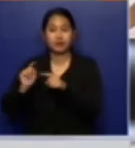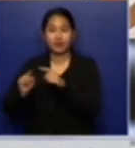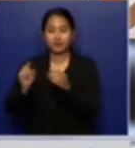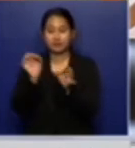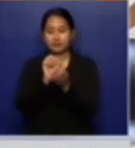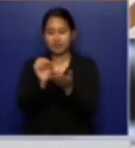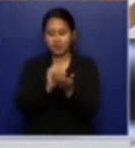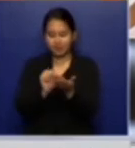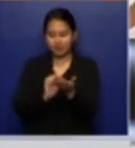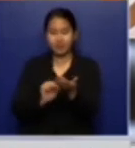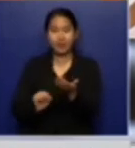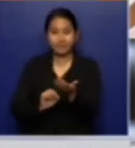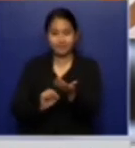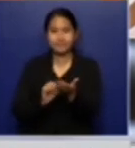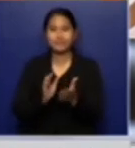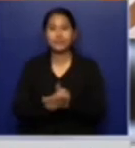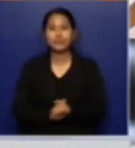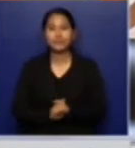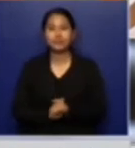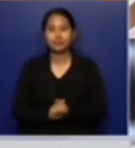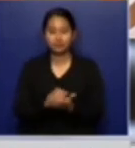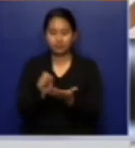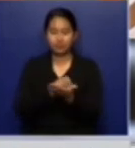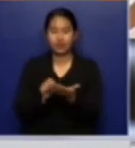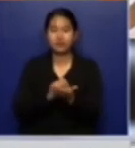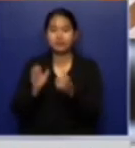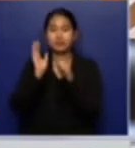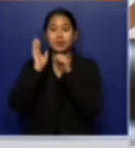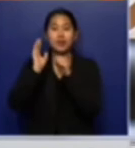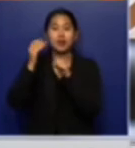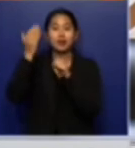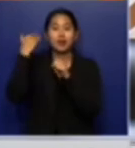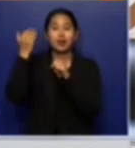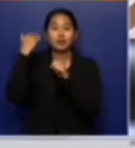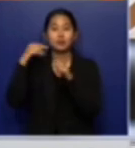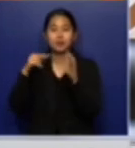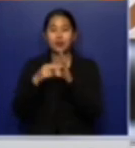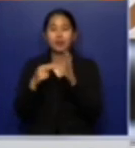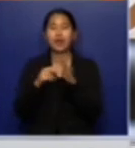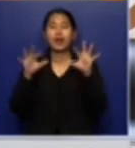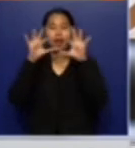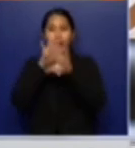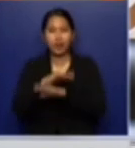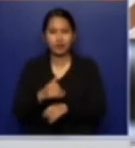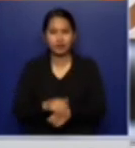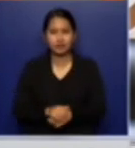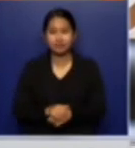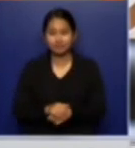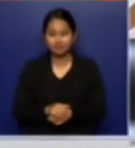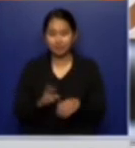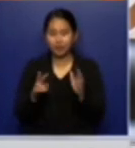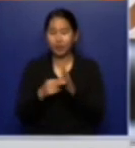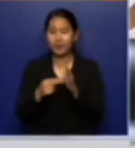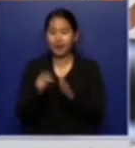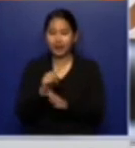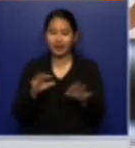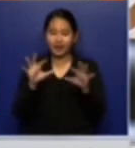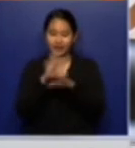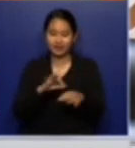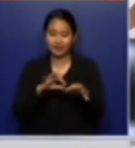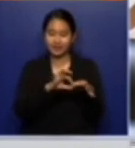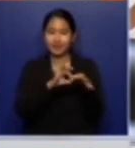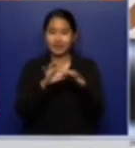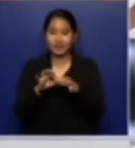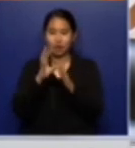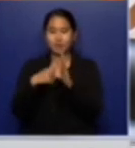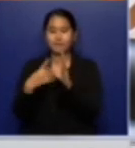ที่ท่านได้ทำต้อยแถลงไว้ในวันนั้นมันก็คล้ายๆกันเพราะมันไปผูกติดกับตัวยุทธ